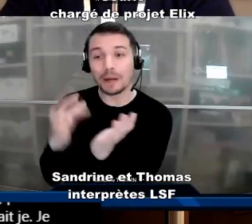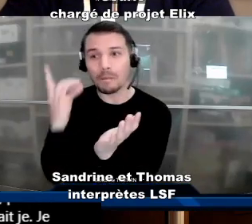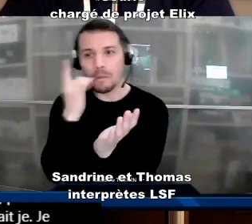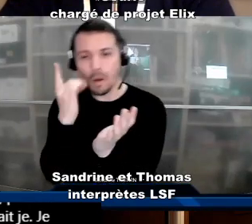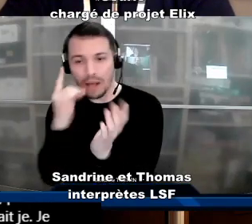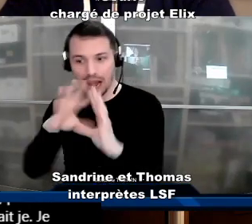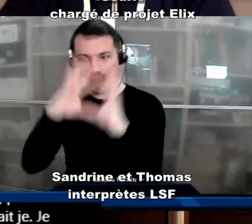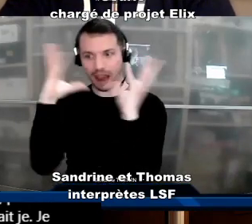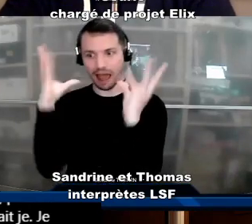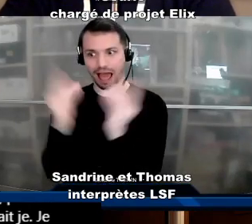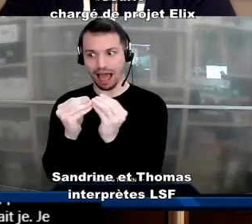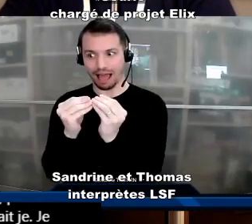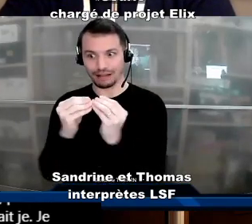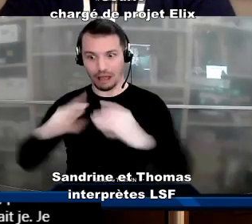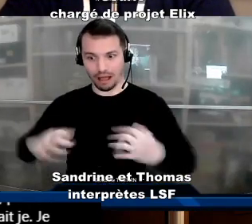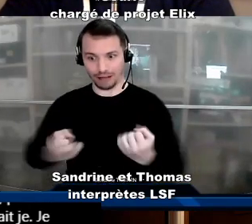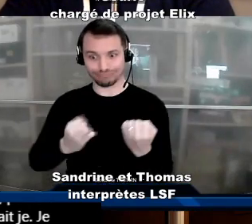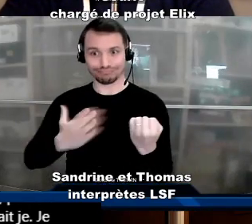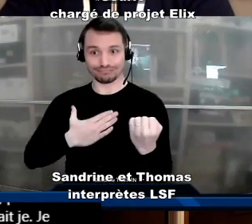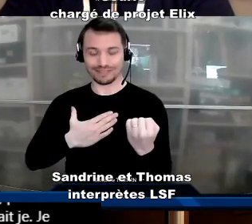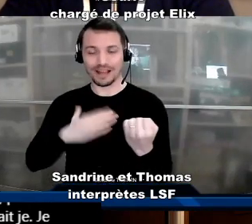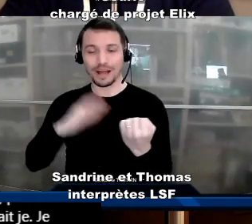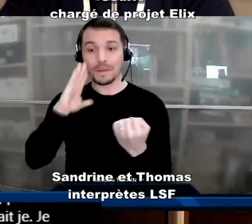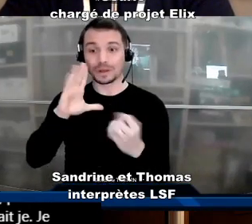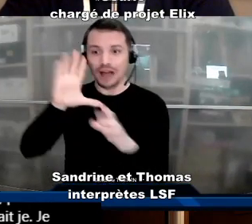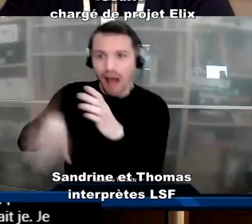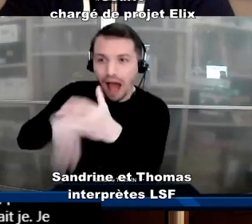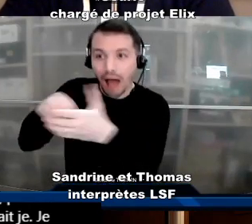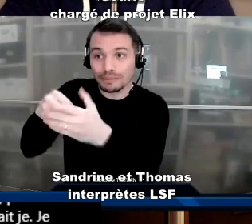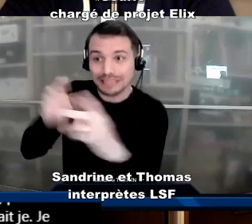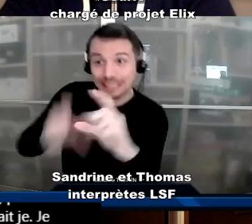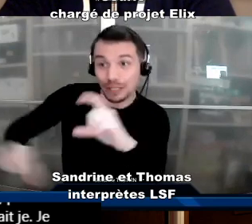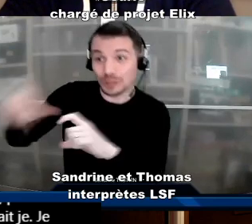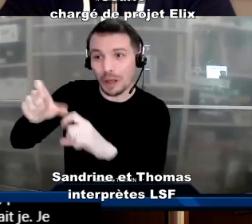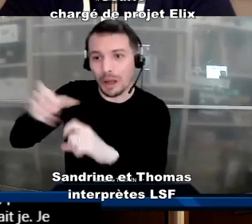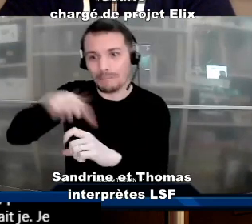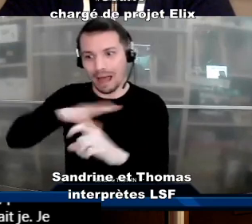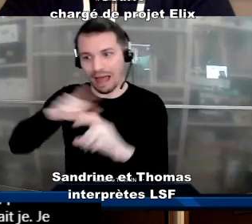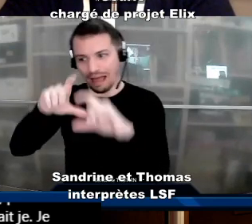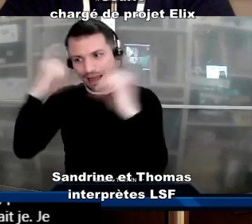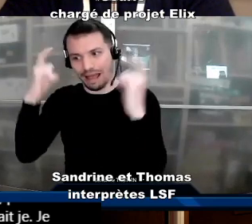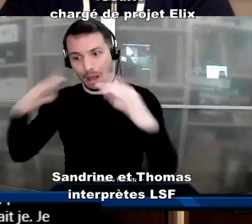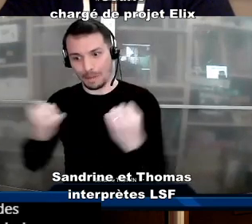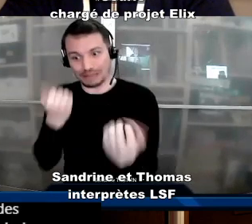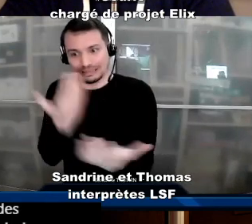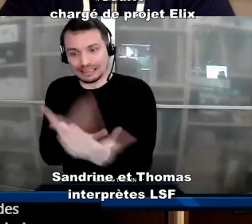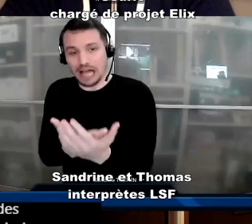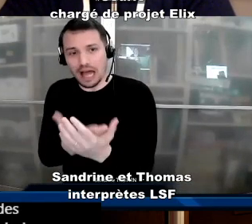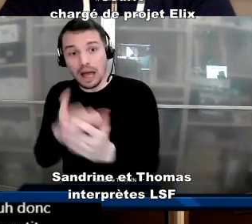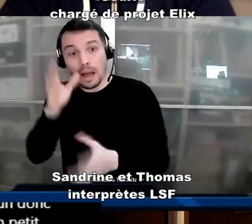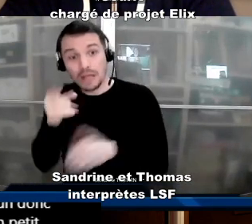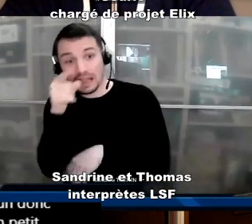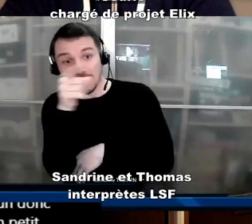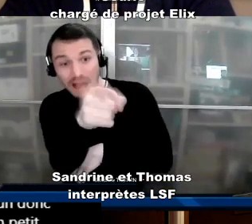Donc, je suis rentré un petit peu dans Signe de Sens par ce prisme-là. Toi, Fanny, tu voulais peut-être compléter par rapport